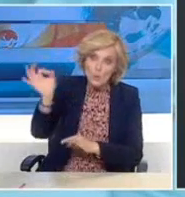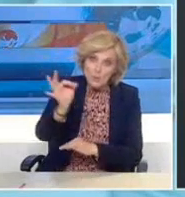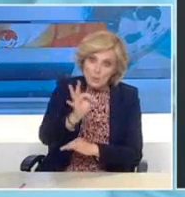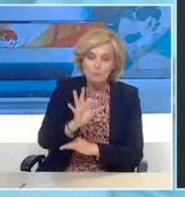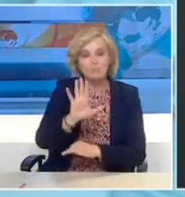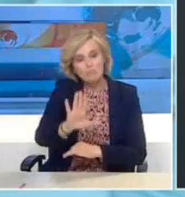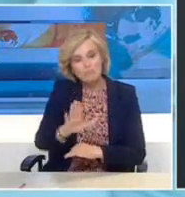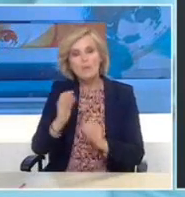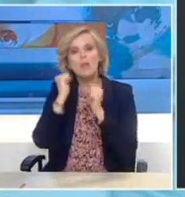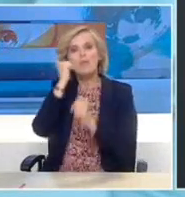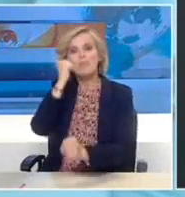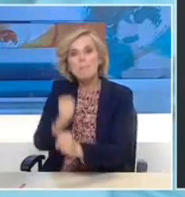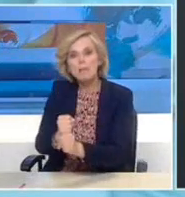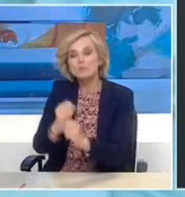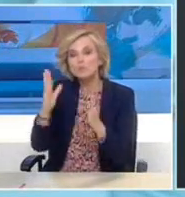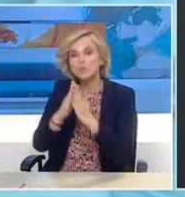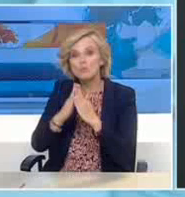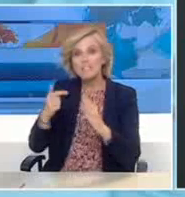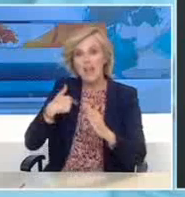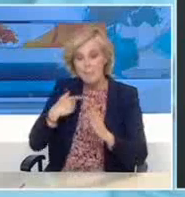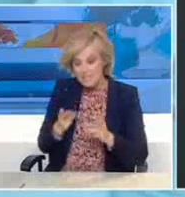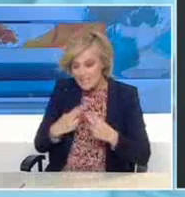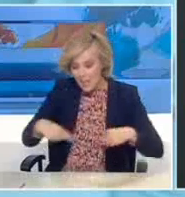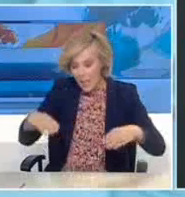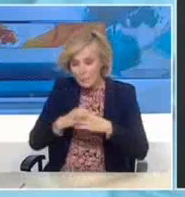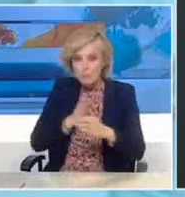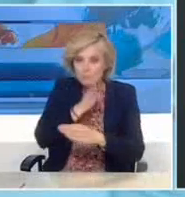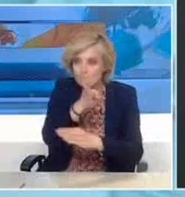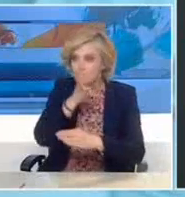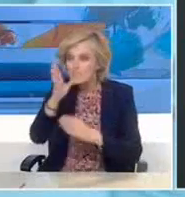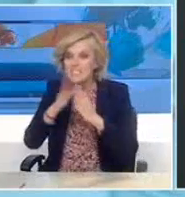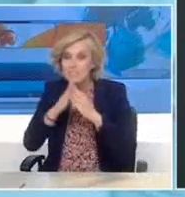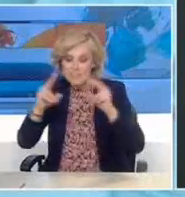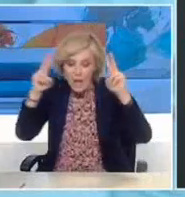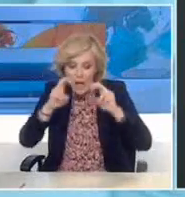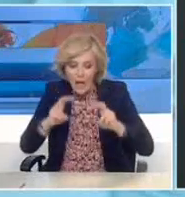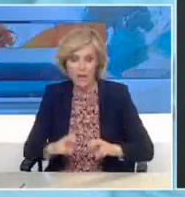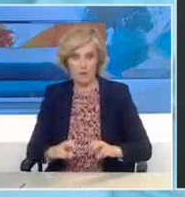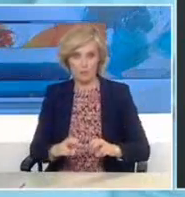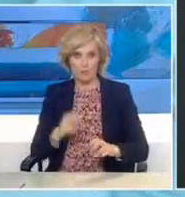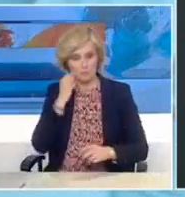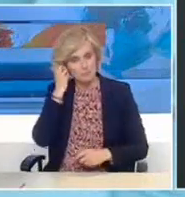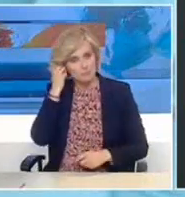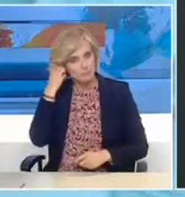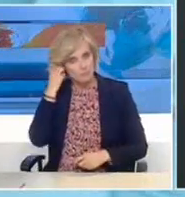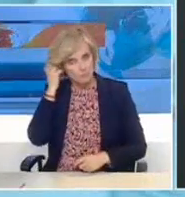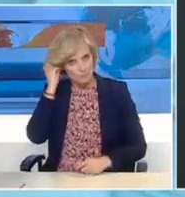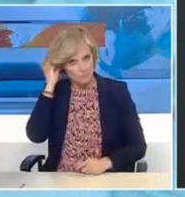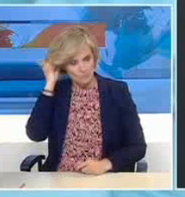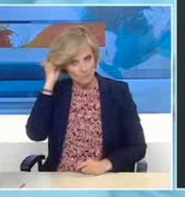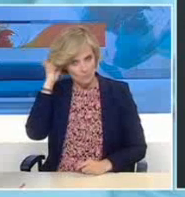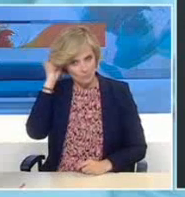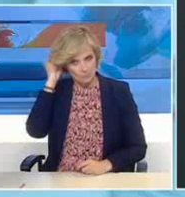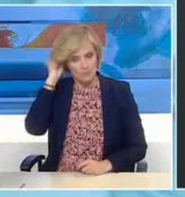συνεχίσουν την καραντίνα στα σπίτια τους, αλλά θα ελέγχονται καθημερινά. Όπως ανέφερα και χθες, δεν θα κάνουμε έκπτωση σε κανέναν, κανείς δεν